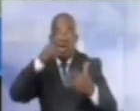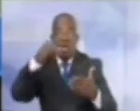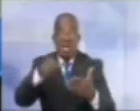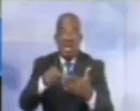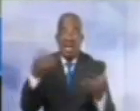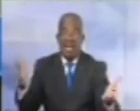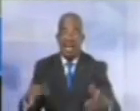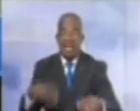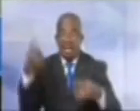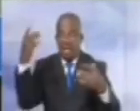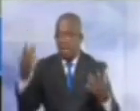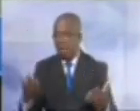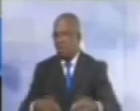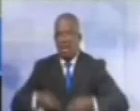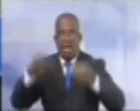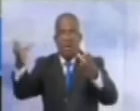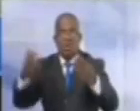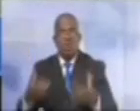à des propriétaires